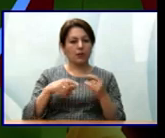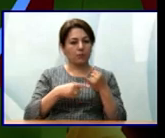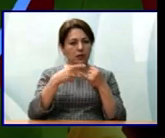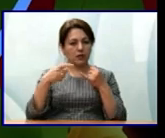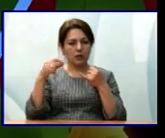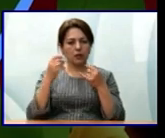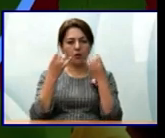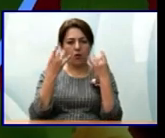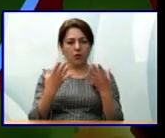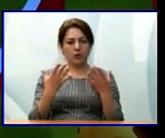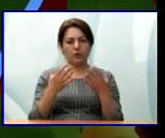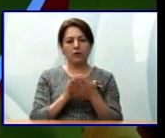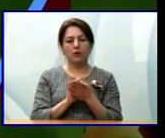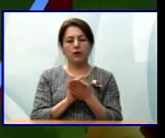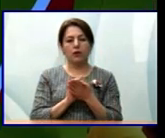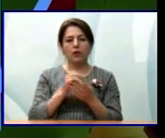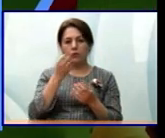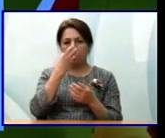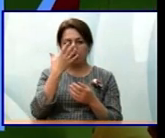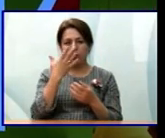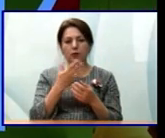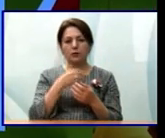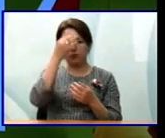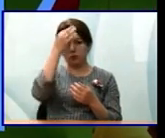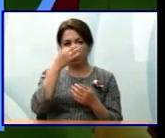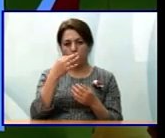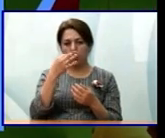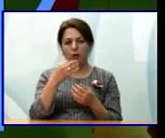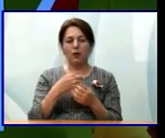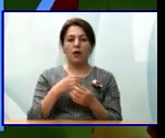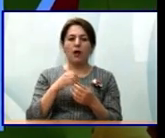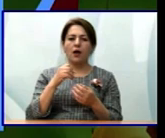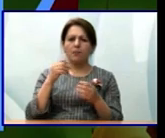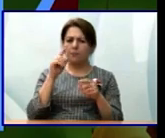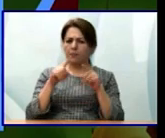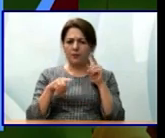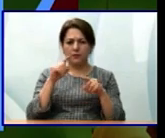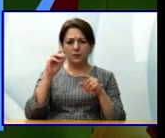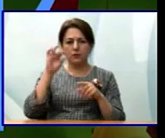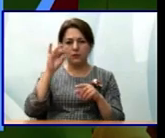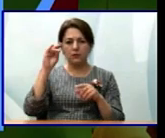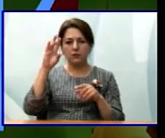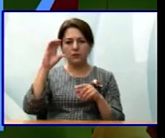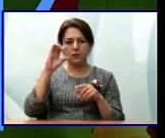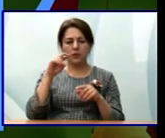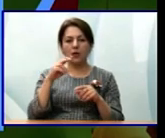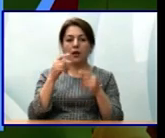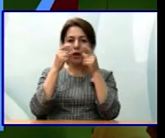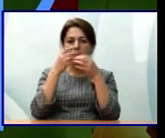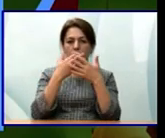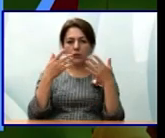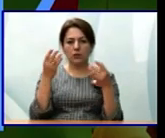Barglari oddiy, gullari to'g'ri, ayrim jinsli hasharotlar